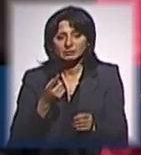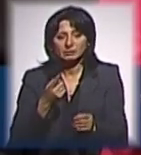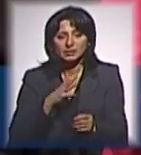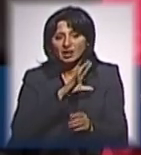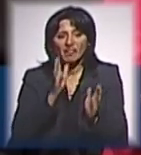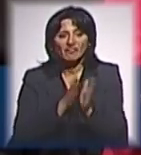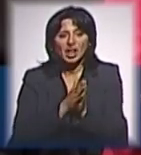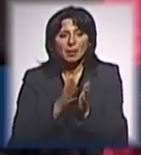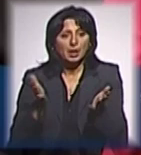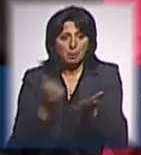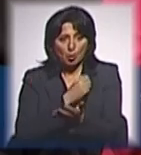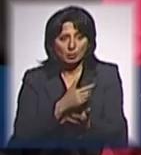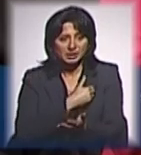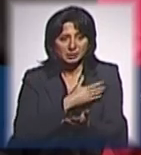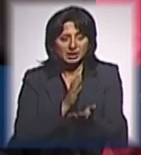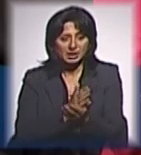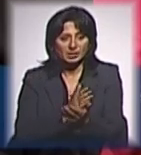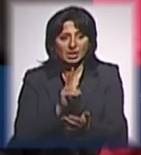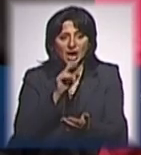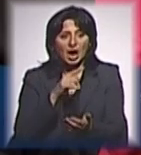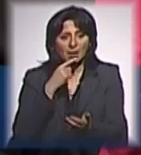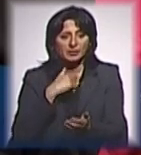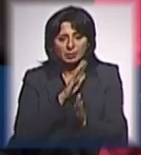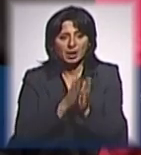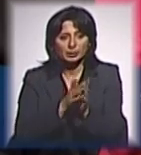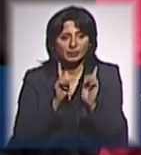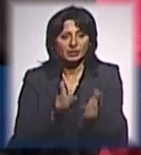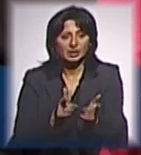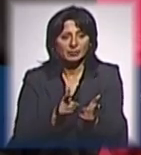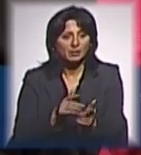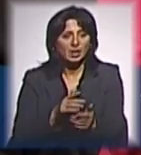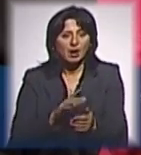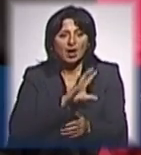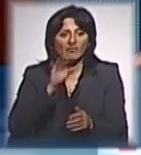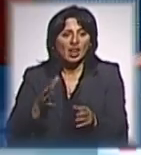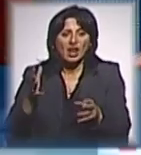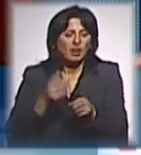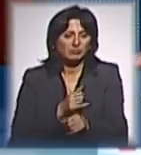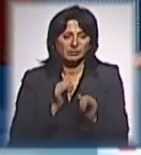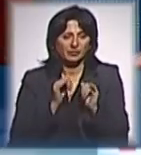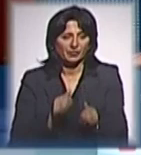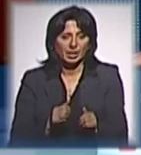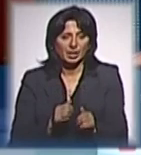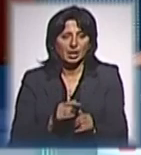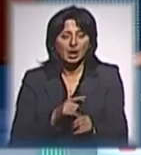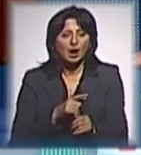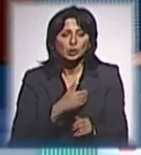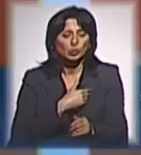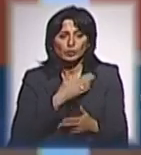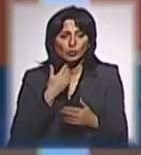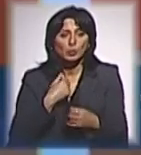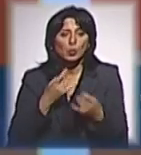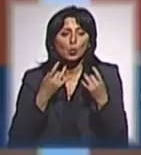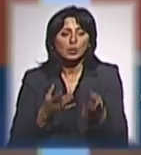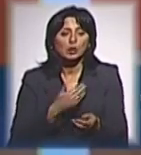რომ ყველაფრის მოგების იმედი გაქვთო? კახამ თქვა და მე აბსოლუტურად ვეთანხმები. არა გვაქვს ყველაფრის მოგების არც იმედი და არც სურვილი.